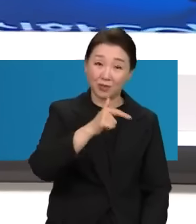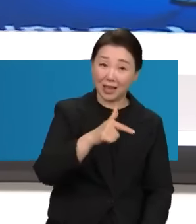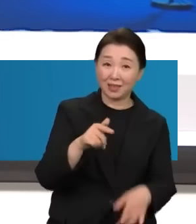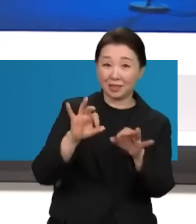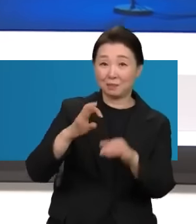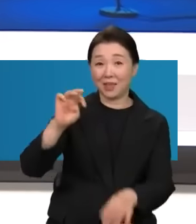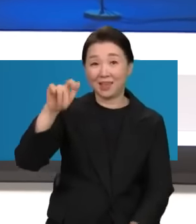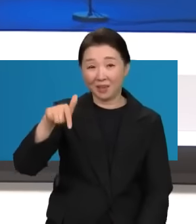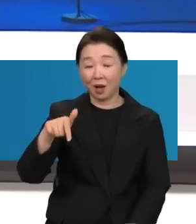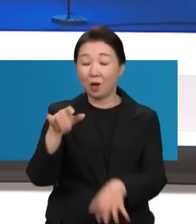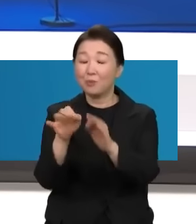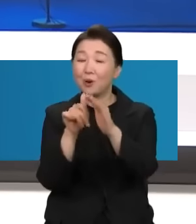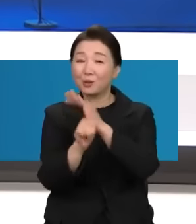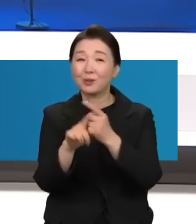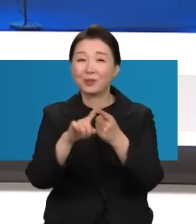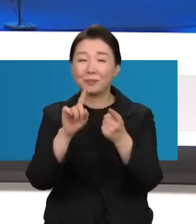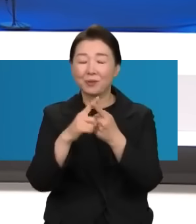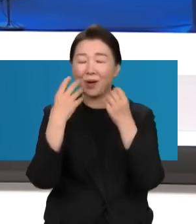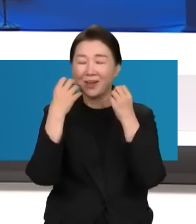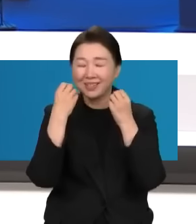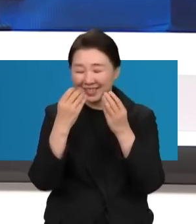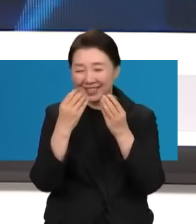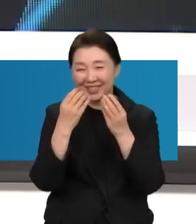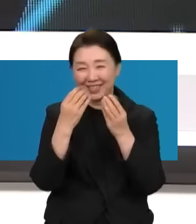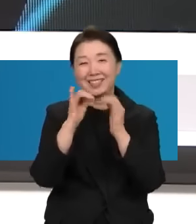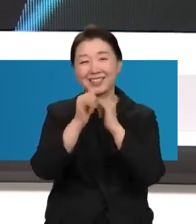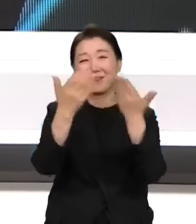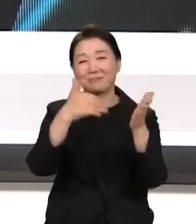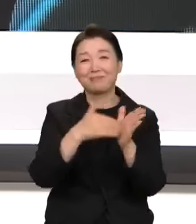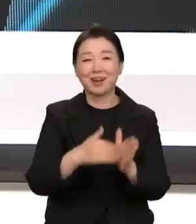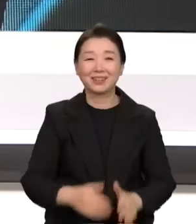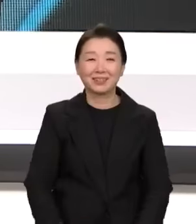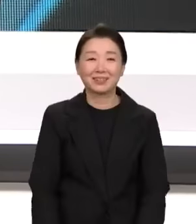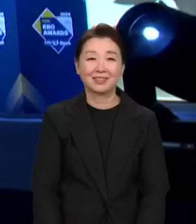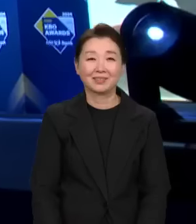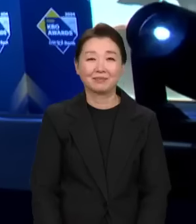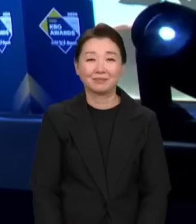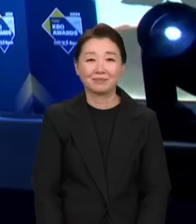선수로 딱 한 번 받을 수 있는 신인상을 차지했습니다. 홍지훈 기자입니다.